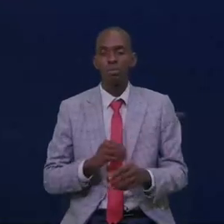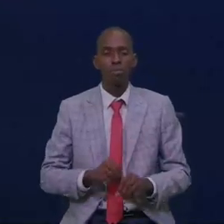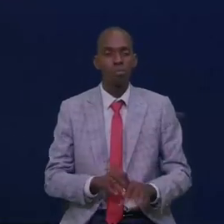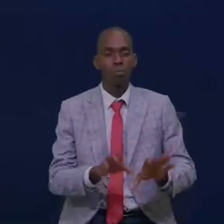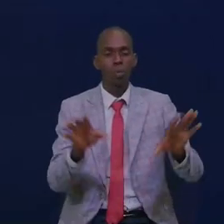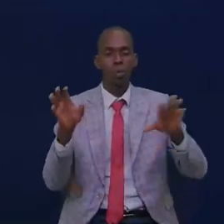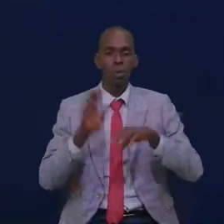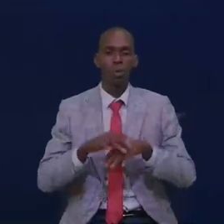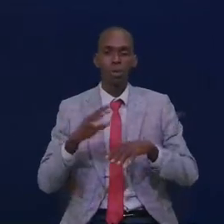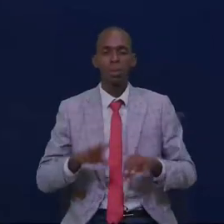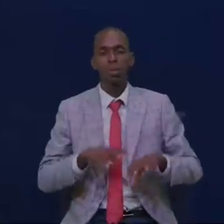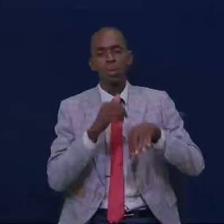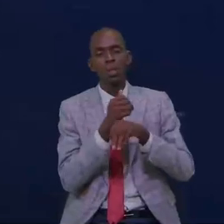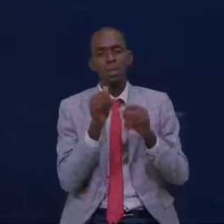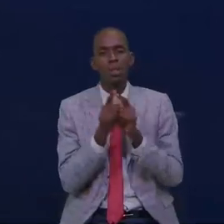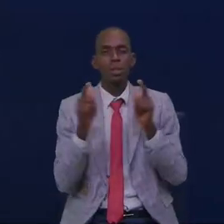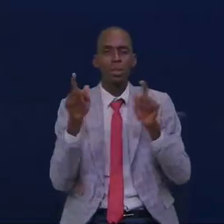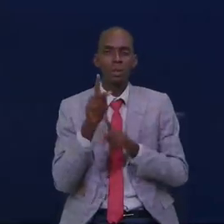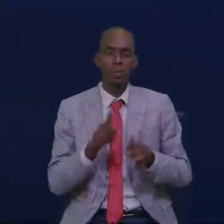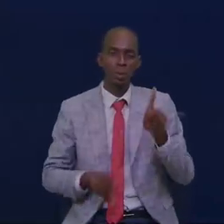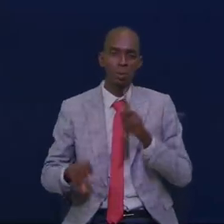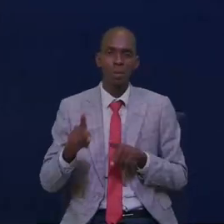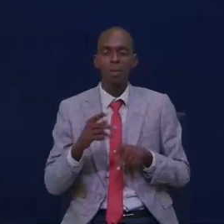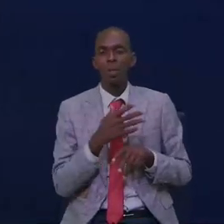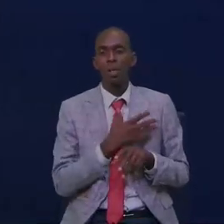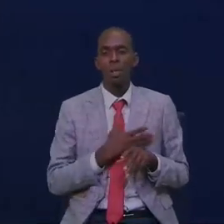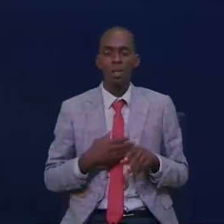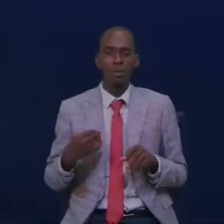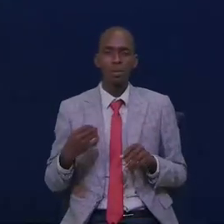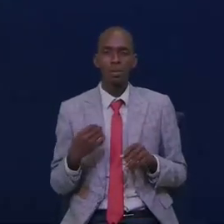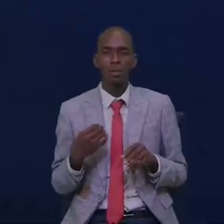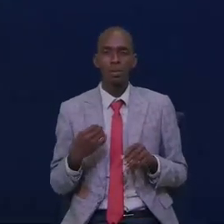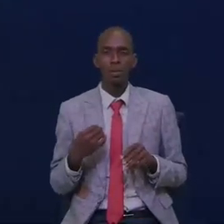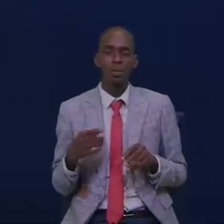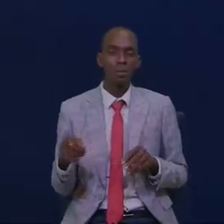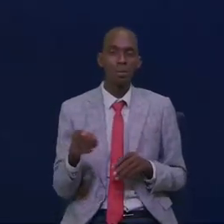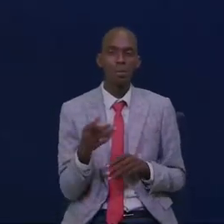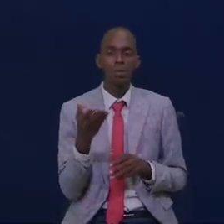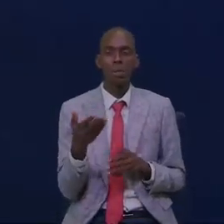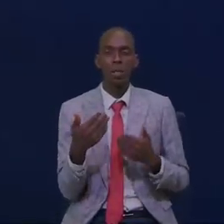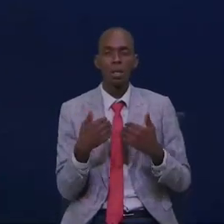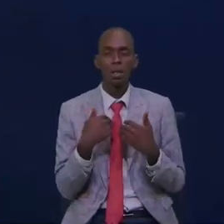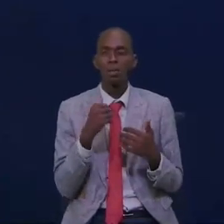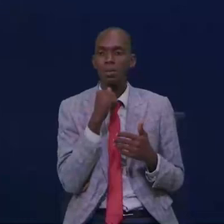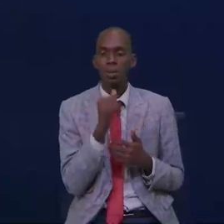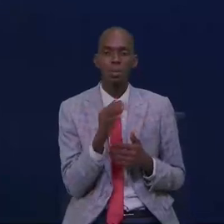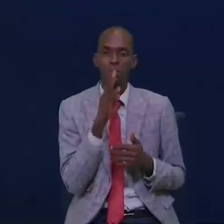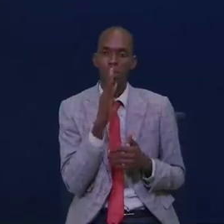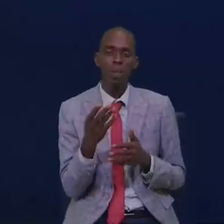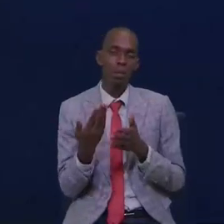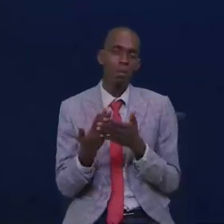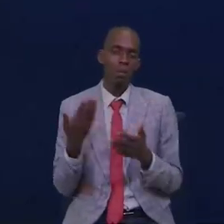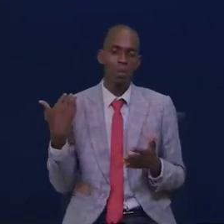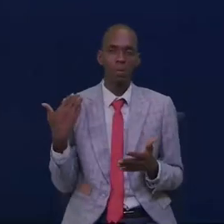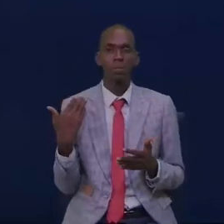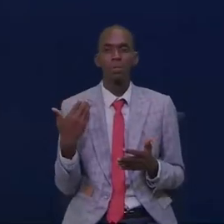Voici un peuple nombreux et puissant, tel qu'il n'y en a jamais eu et qu'il